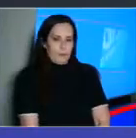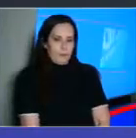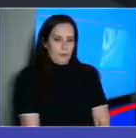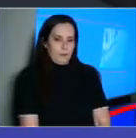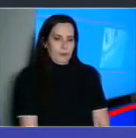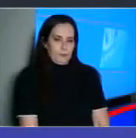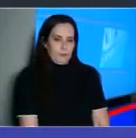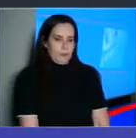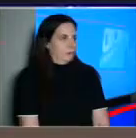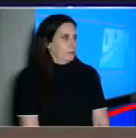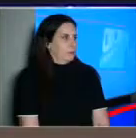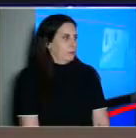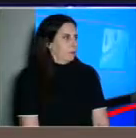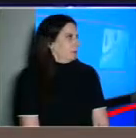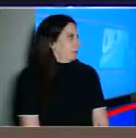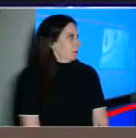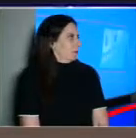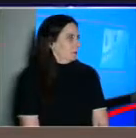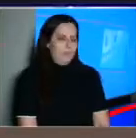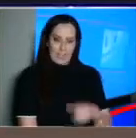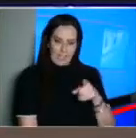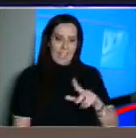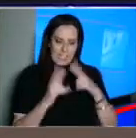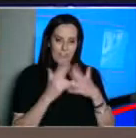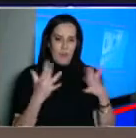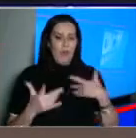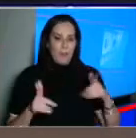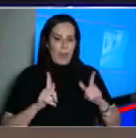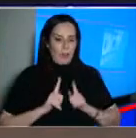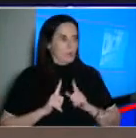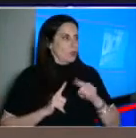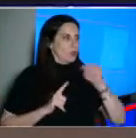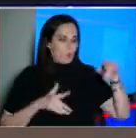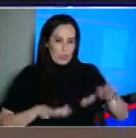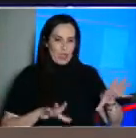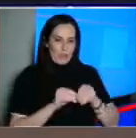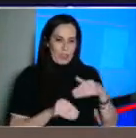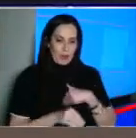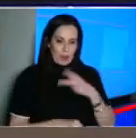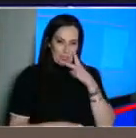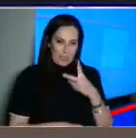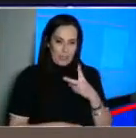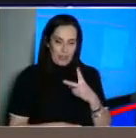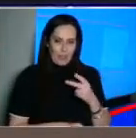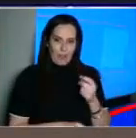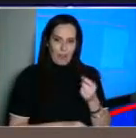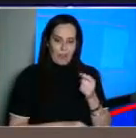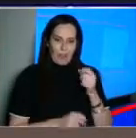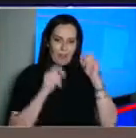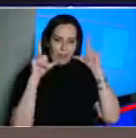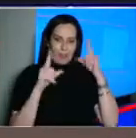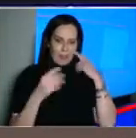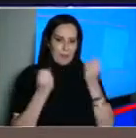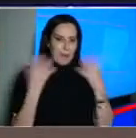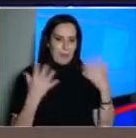טוב, תראו, את רואה מה קורה פה, כי זה צוות גדול, אנחנו מחכים שמישהו יבוא וישב איתנו, את מסתכלת בעיניים פעורות. כן, לא, זה נראה